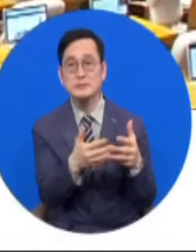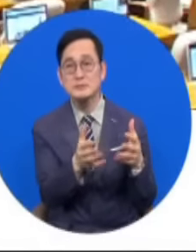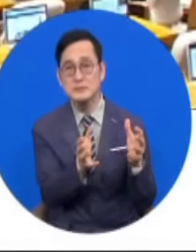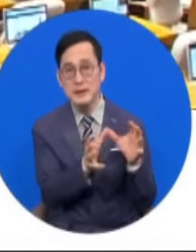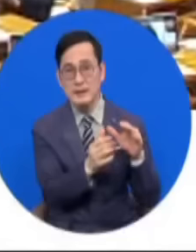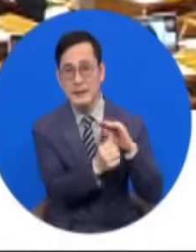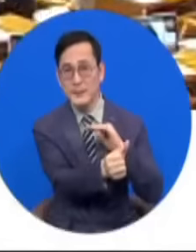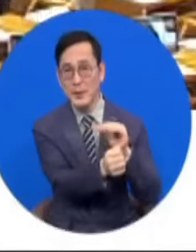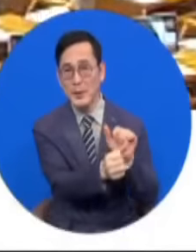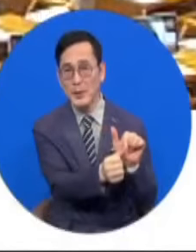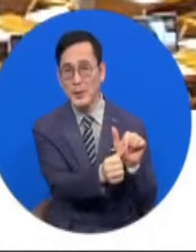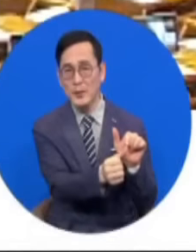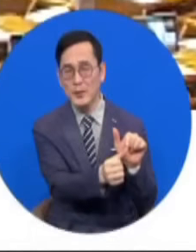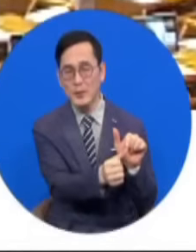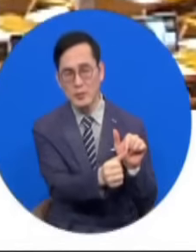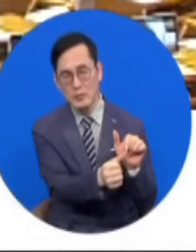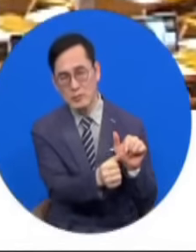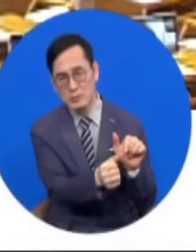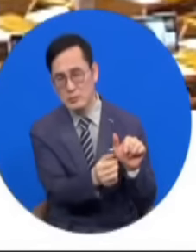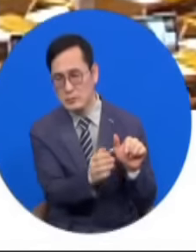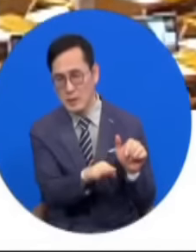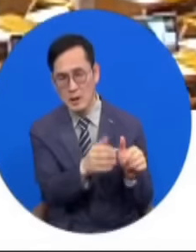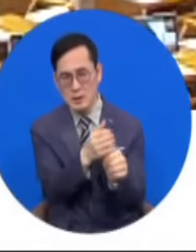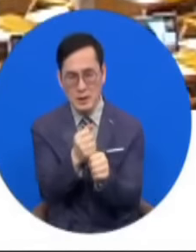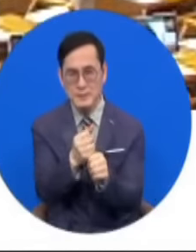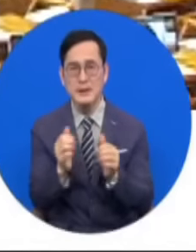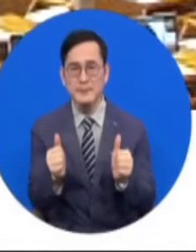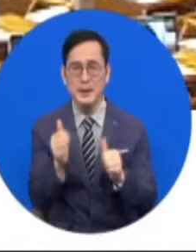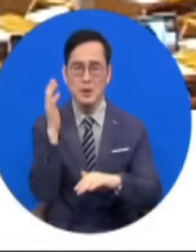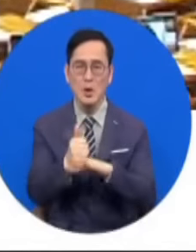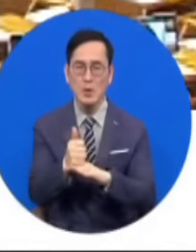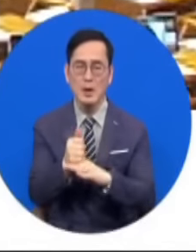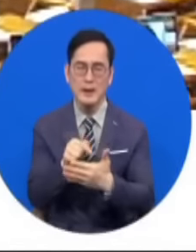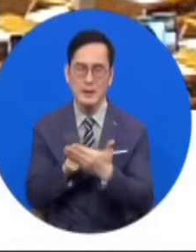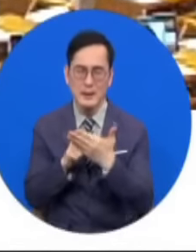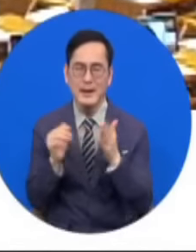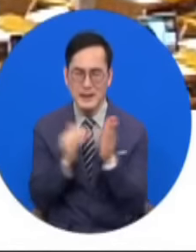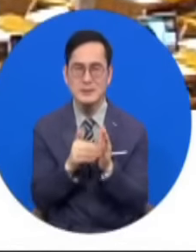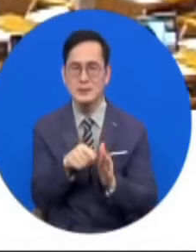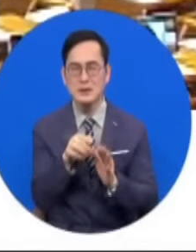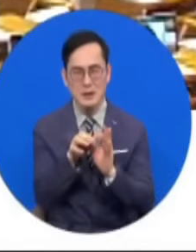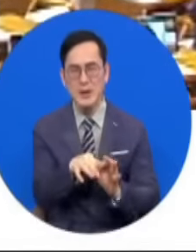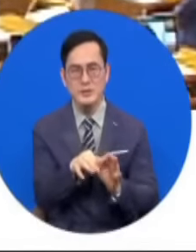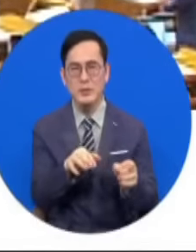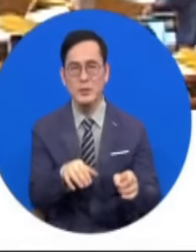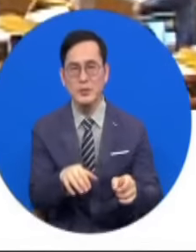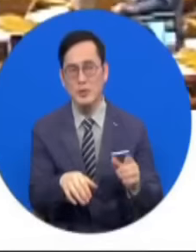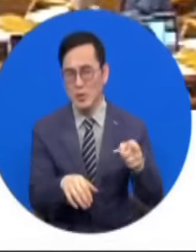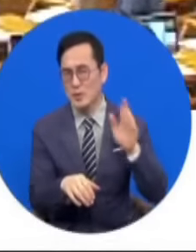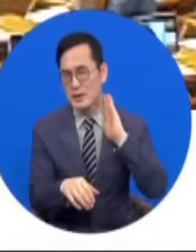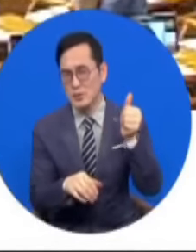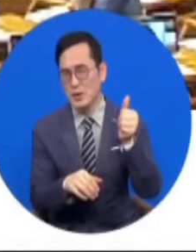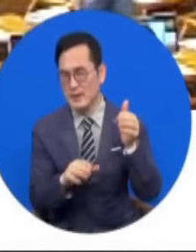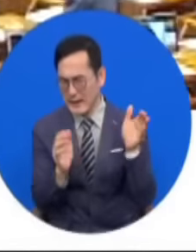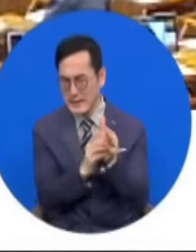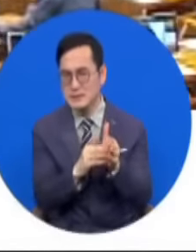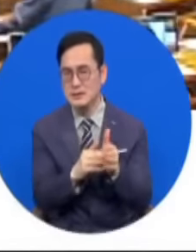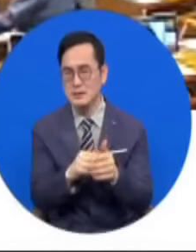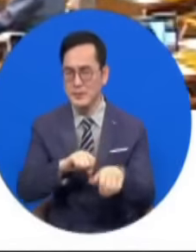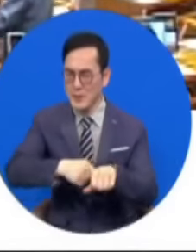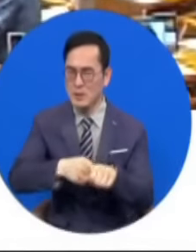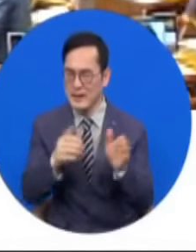정치적인 운명이 결정될 때까지 될 수밖에 없습니다 민주당 입장에서 본다면 이재명 당 대표가 대통령 될 때까지 아니면은 사법 될